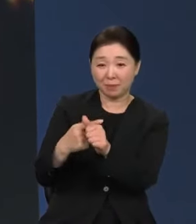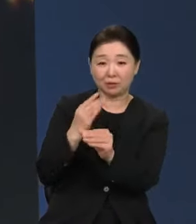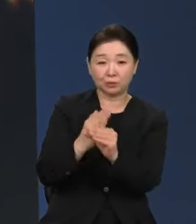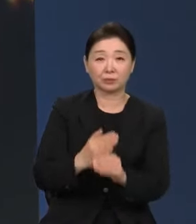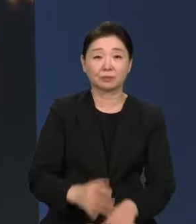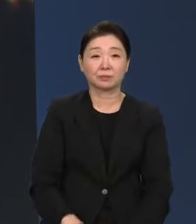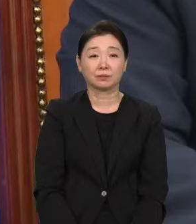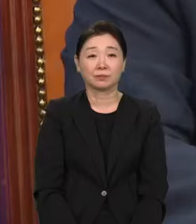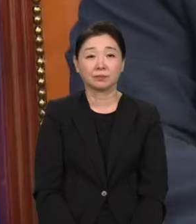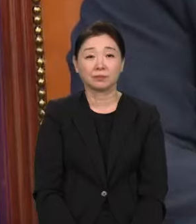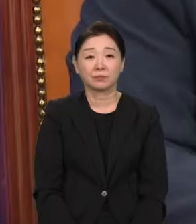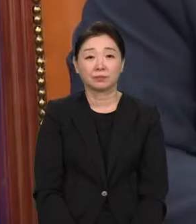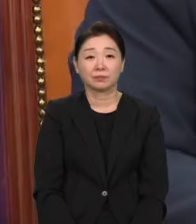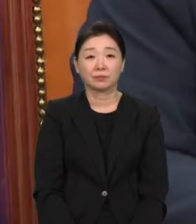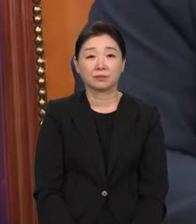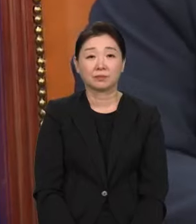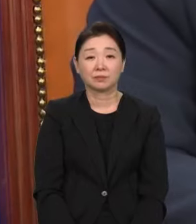네.